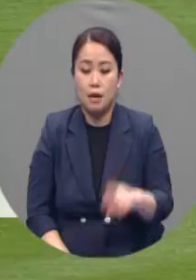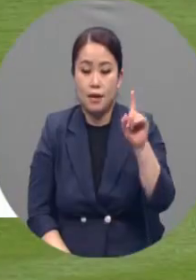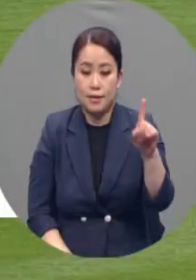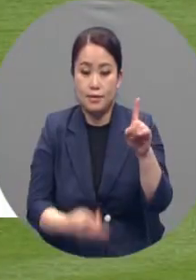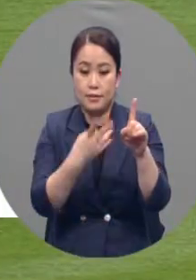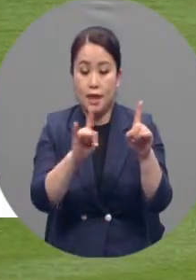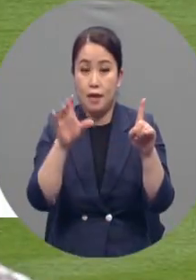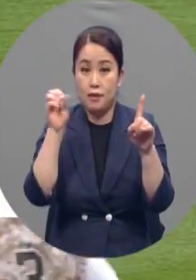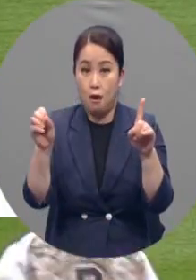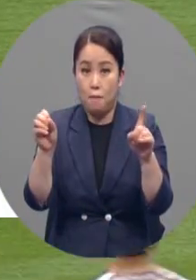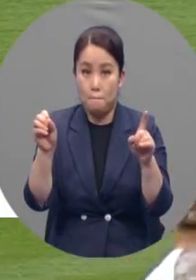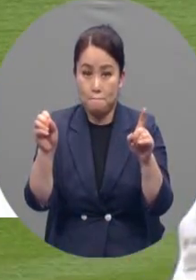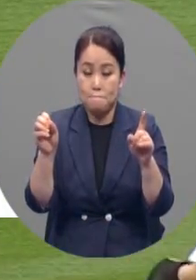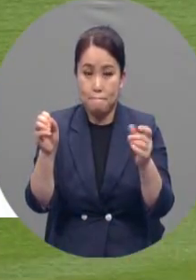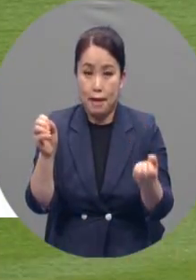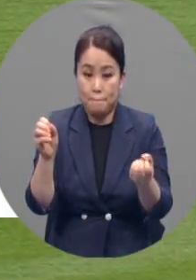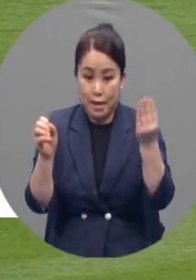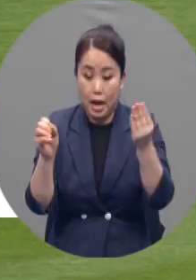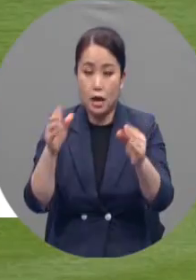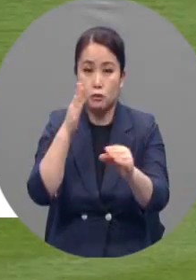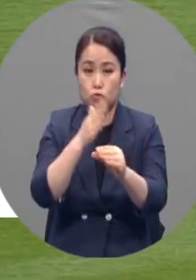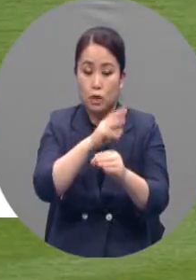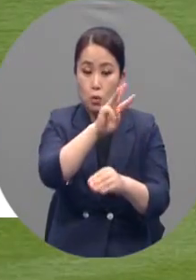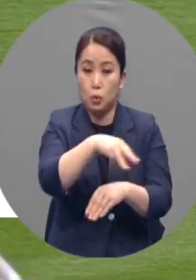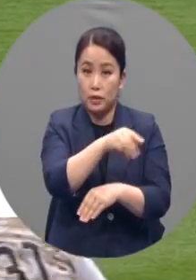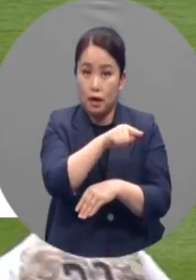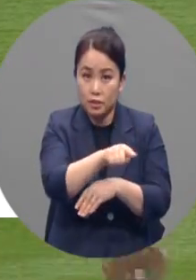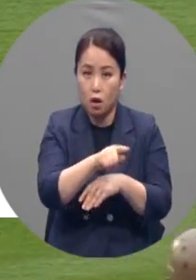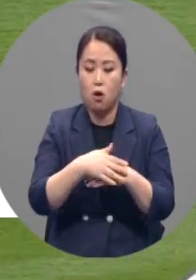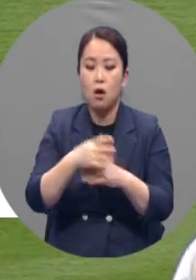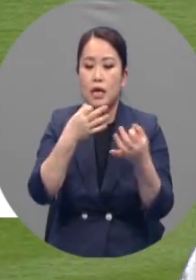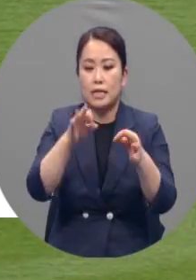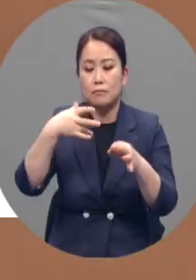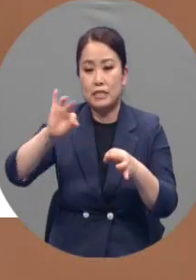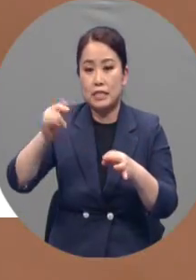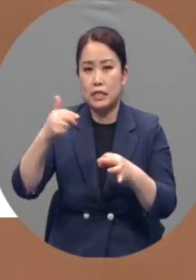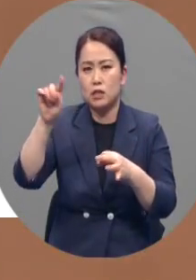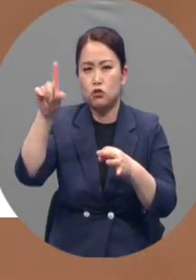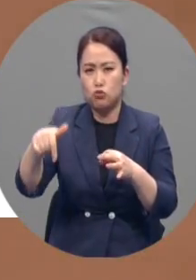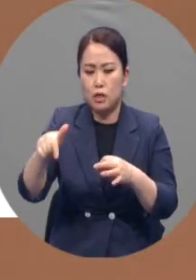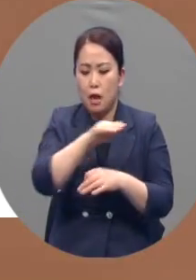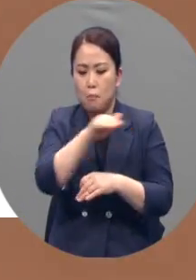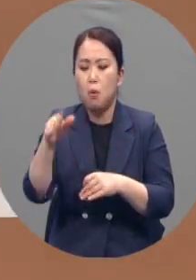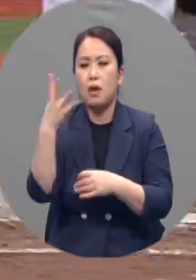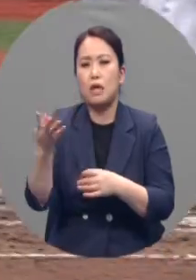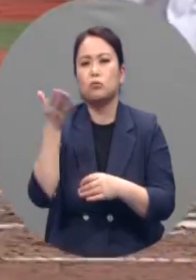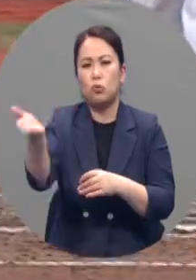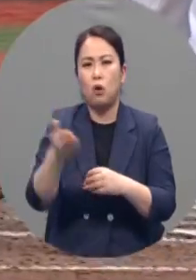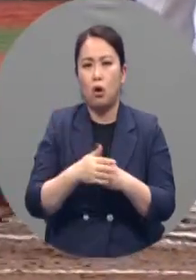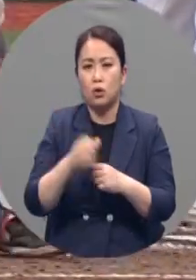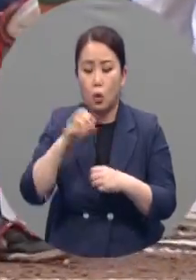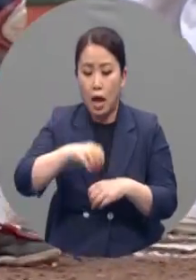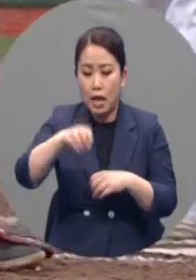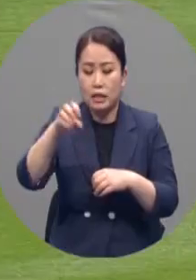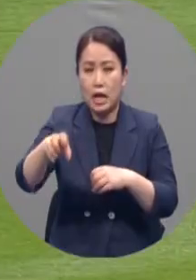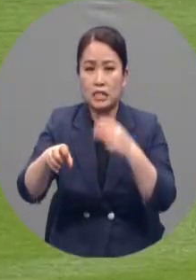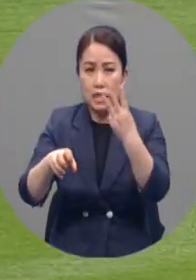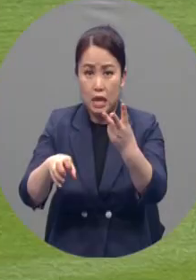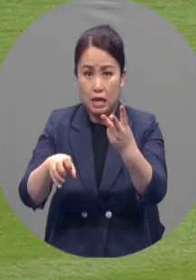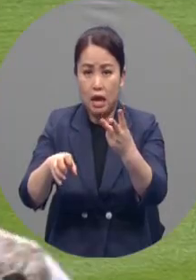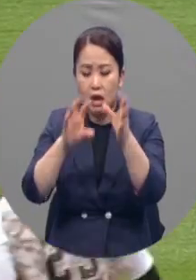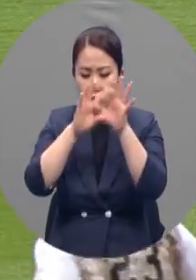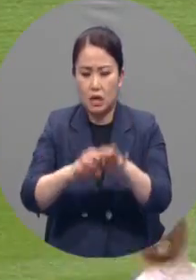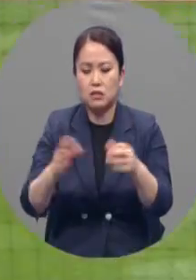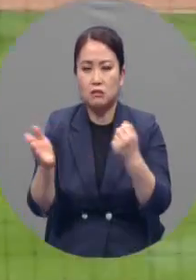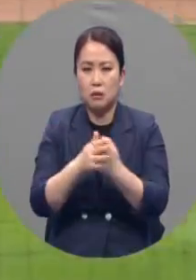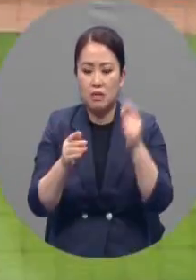1대0으로 앞선 롯데의 3회 초 선발 투수 김진욱이 연거푸 볼넷을 내줍니다. 안타 3개를 연속으로 맞으며